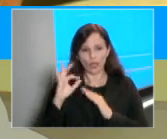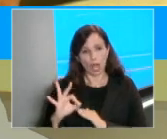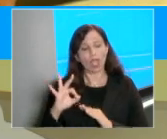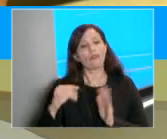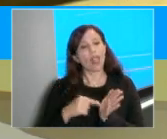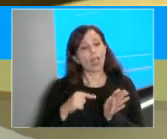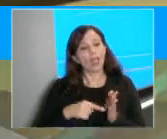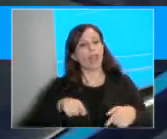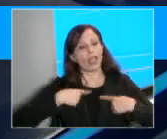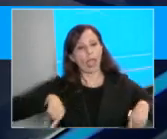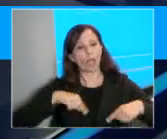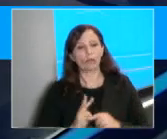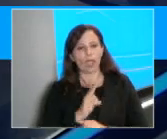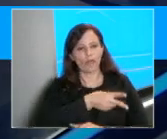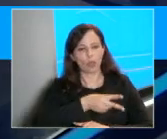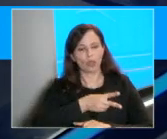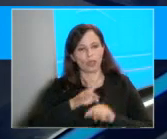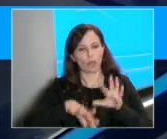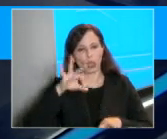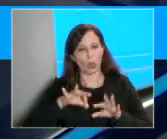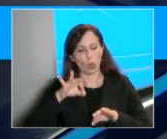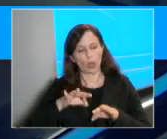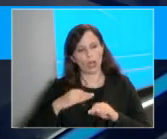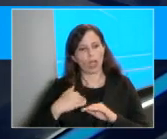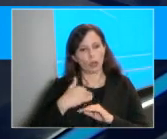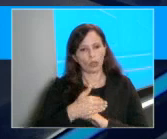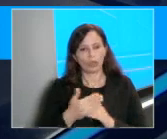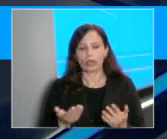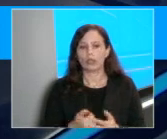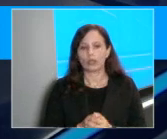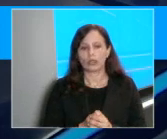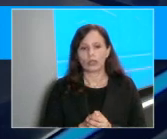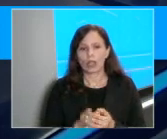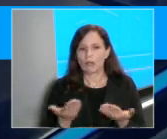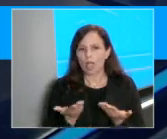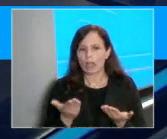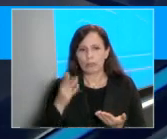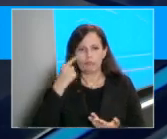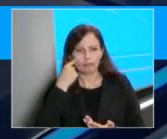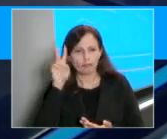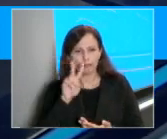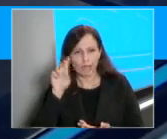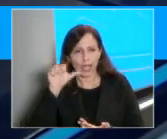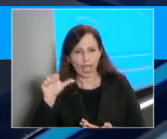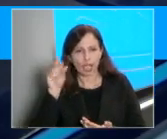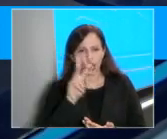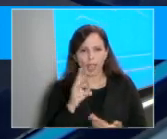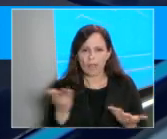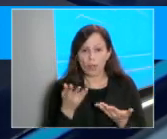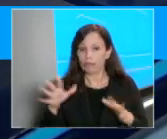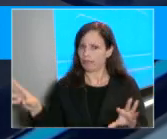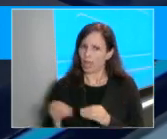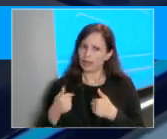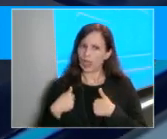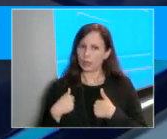הקרובות. מה יהיה עם הילד שקד? איתנו. סופית, זה ודאי. כן.